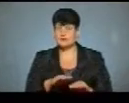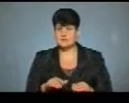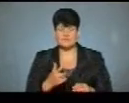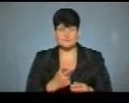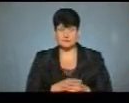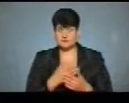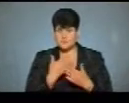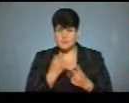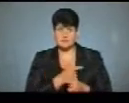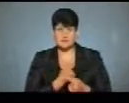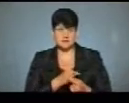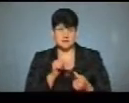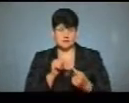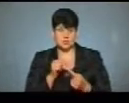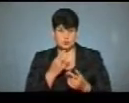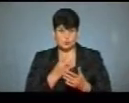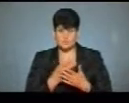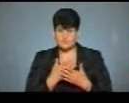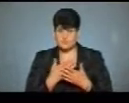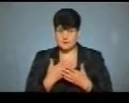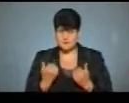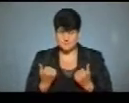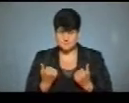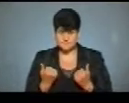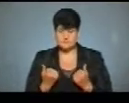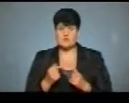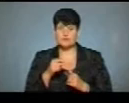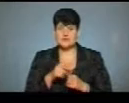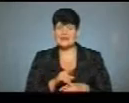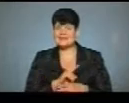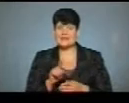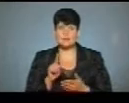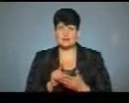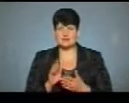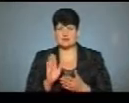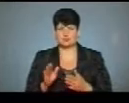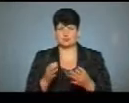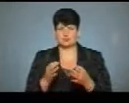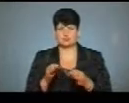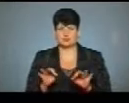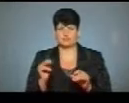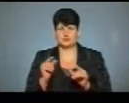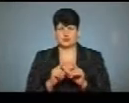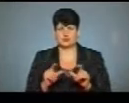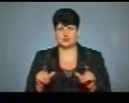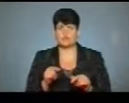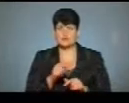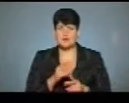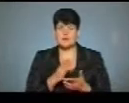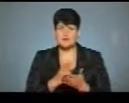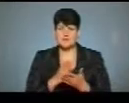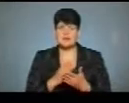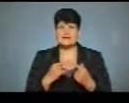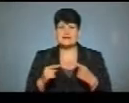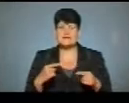медичного протипоказання, щоб дитина не була вакцинована, вона не повинна бути допущена до школи, вона має мати